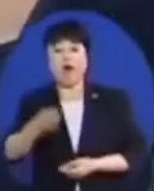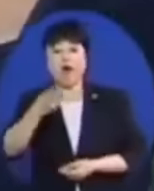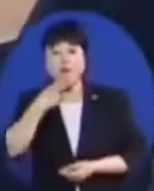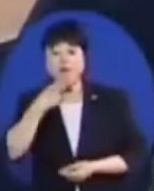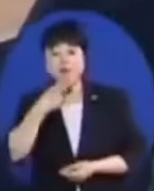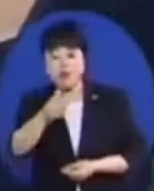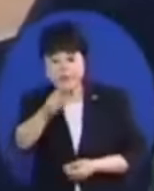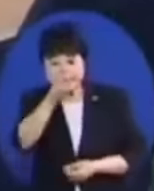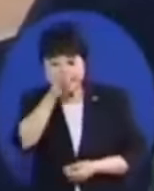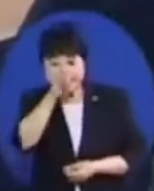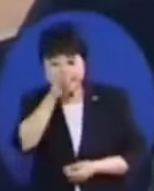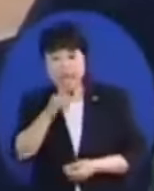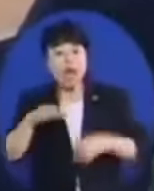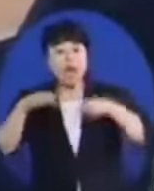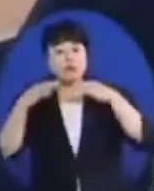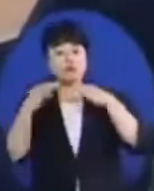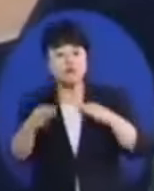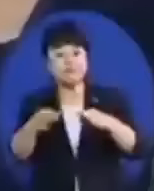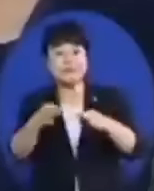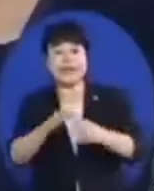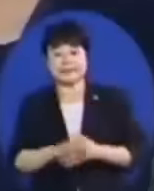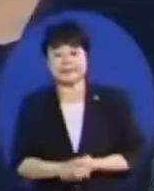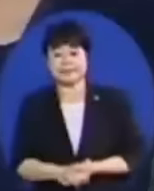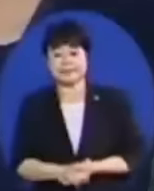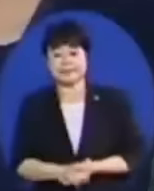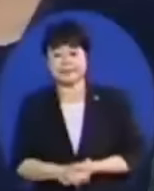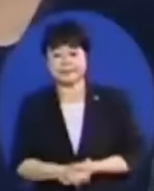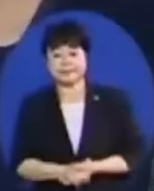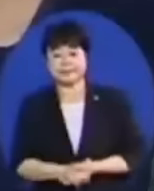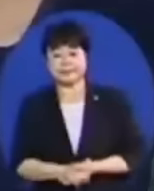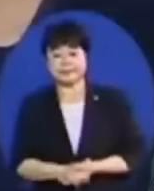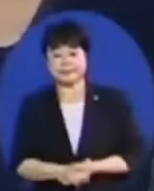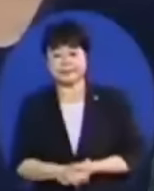없는 것을 있는 것으로 부르시는 이신이라.